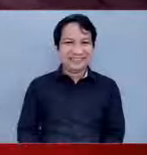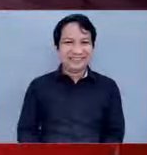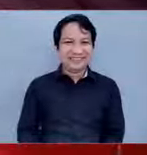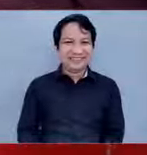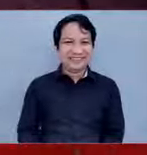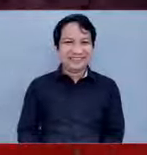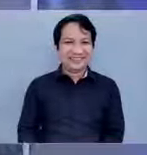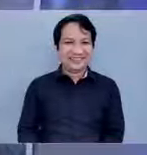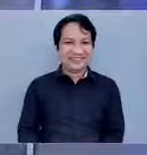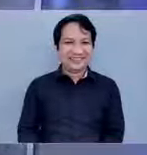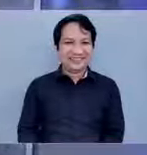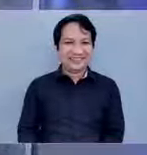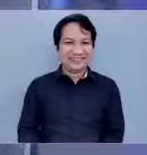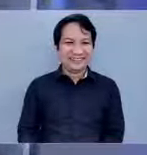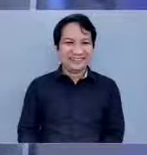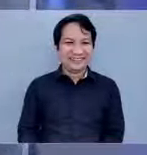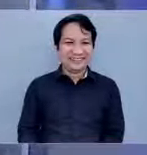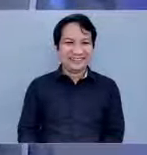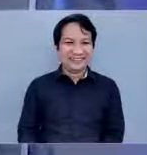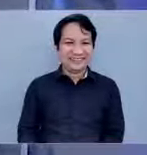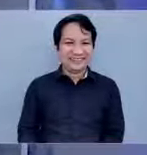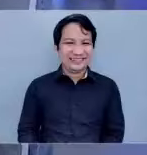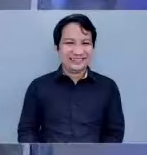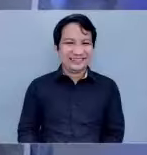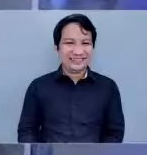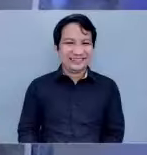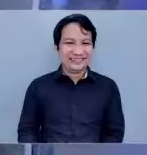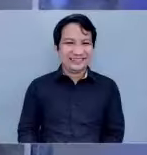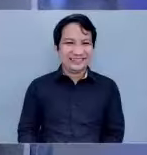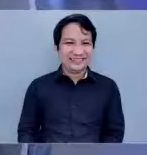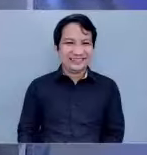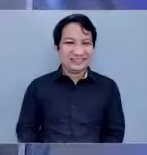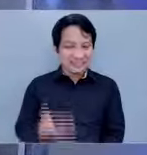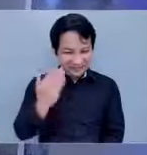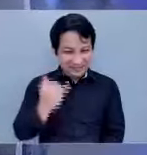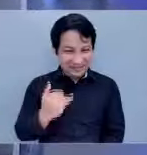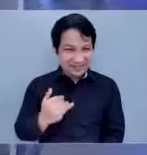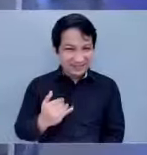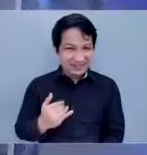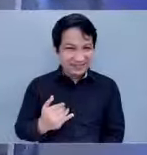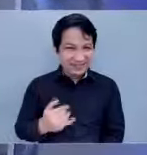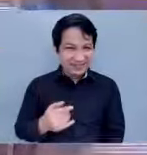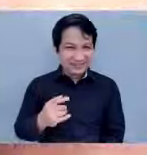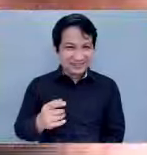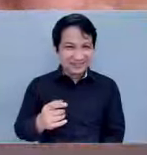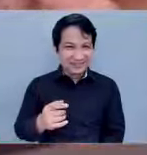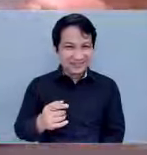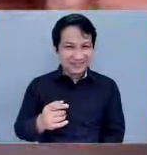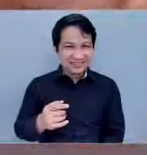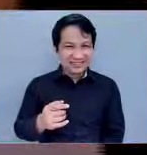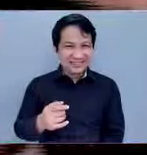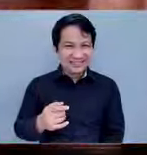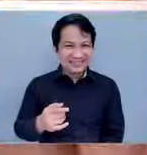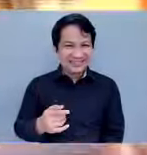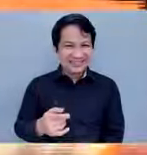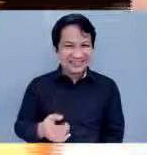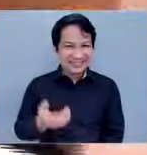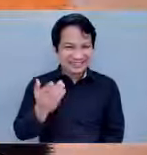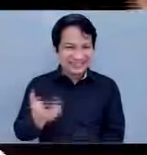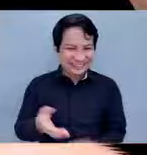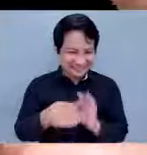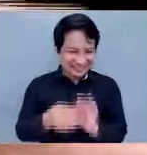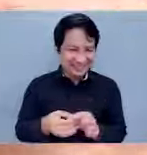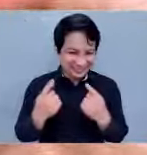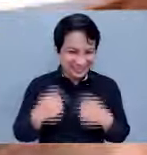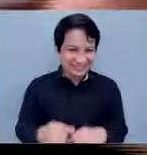mo? Saan yung double-double? Sige nga, saan yung double-double? Alam mo ba yung double-double? Parang si Justin lang yung naririnig ko. Saan yung